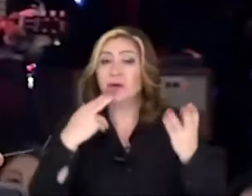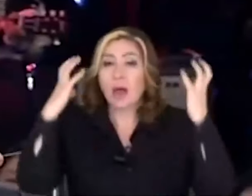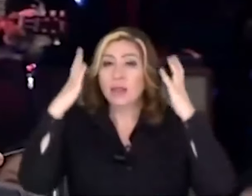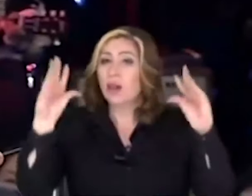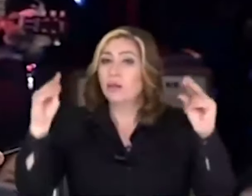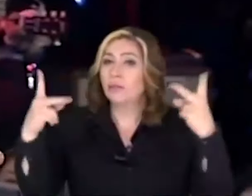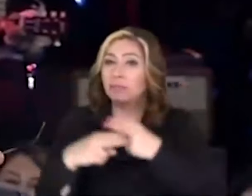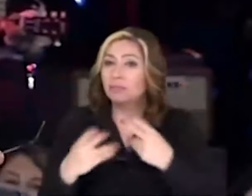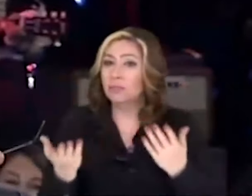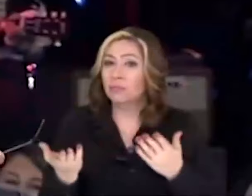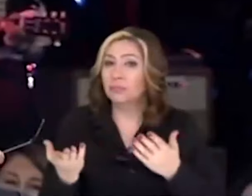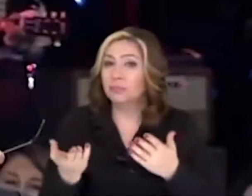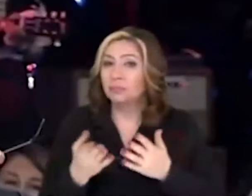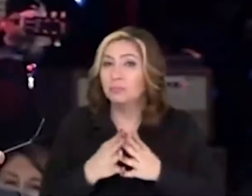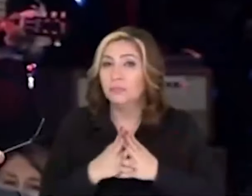niye elektrikler kesilmiş?